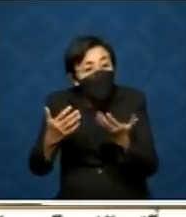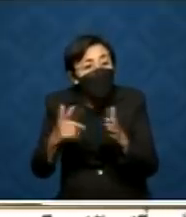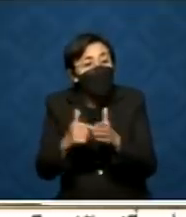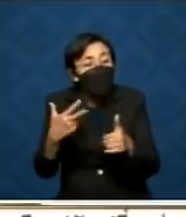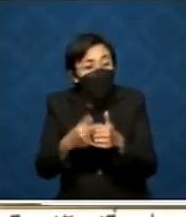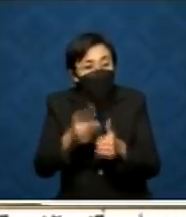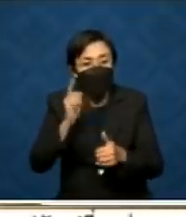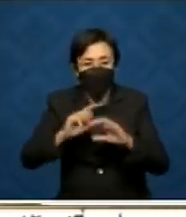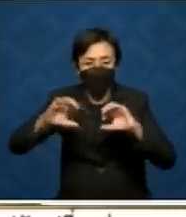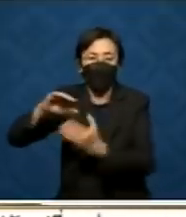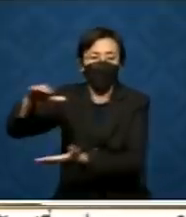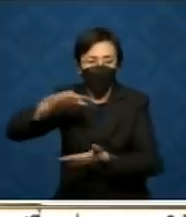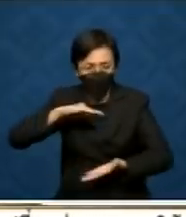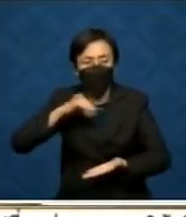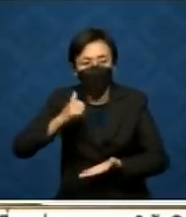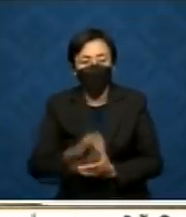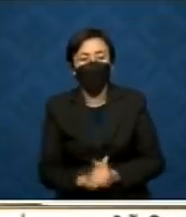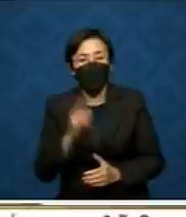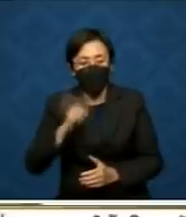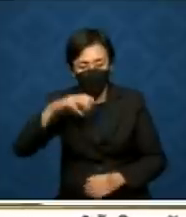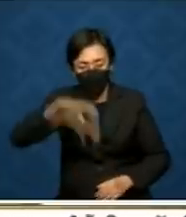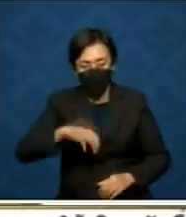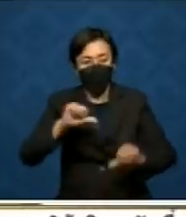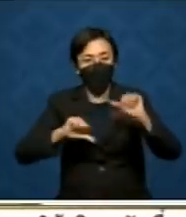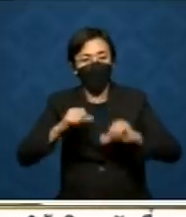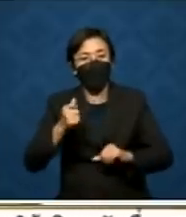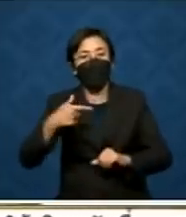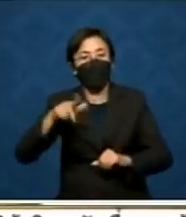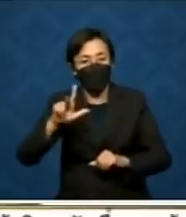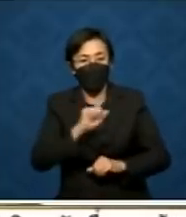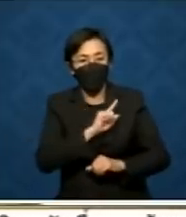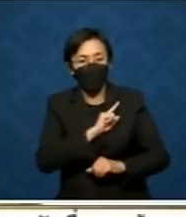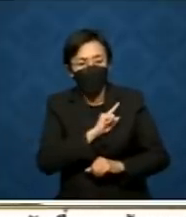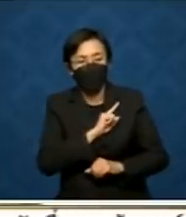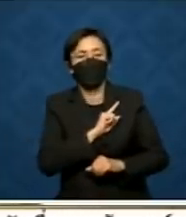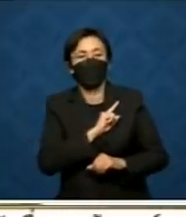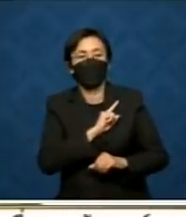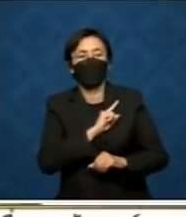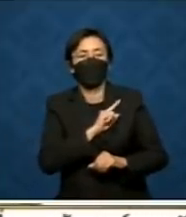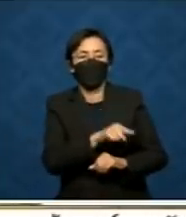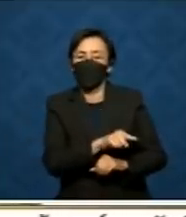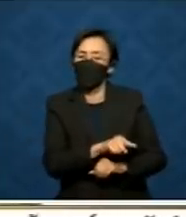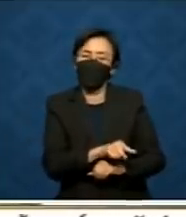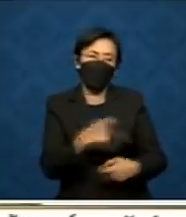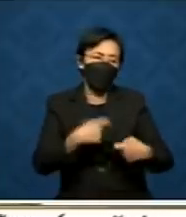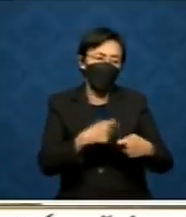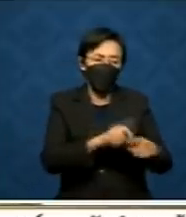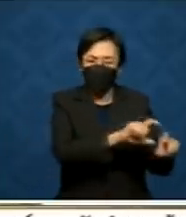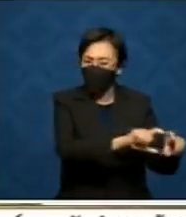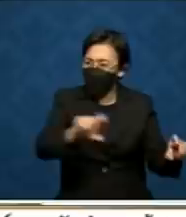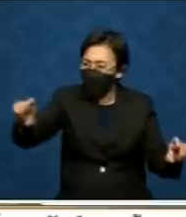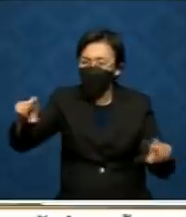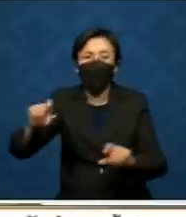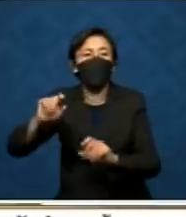นั้นถ้าอยู่ต่อเข้ามาจึงต้องผ่านองค์การเภสัชกรรมเอาเขาอีกก็ยากขึ้นมีเพิ่มขั้นตอน